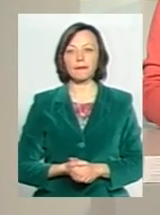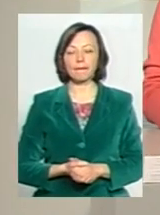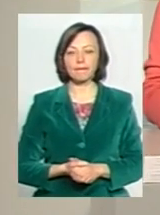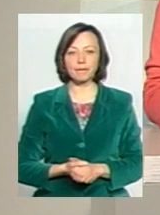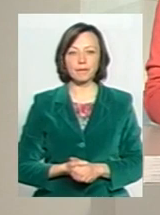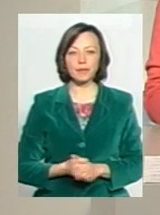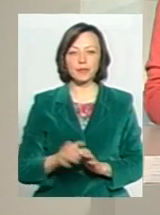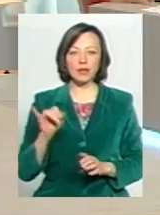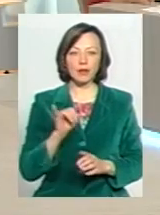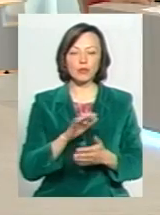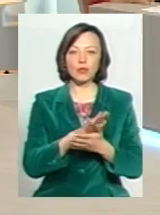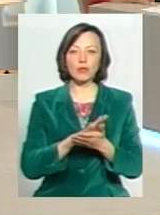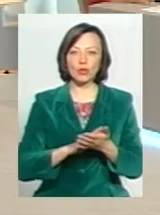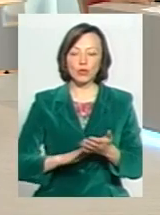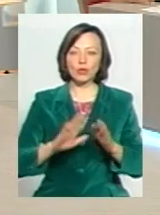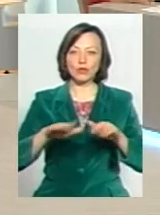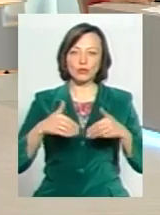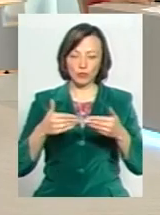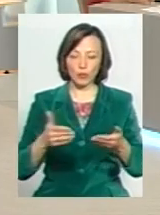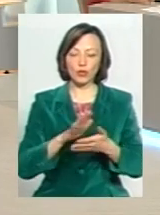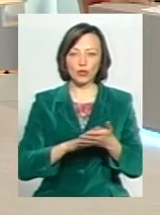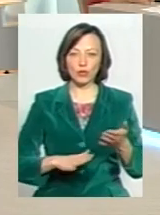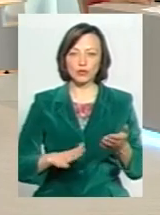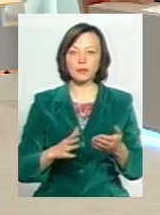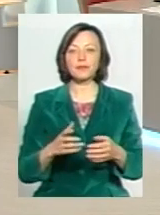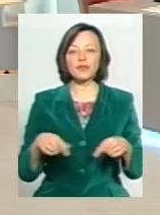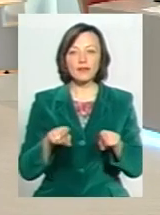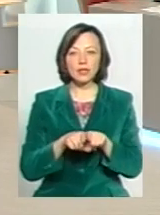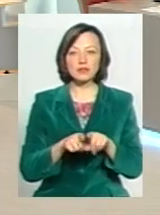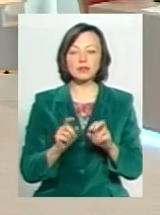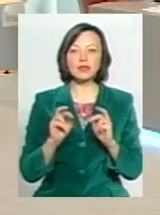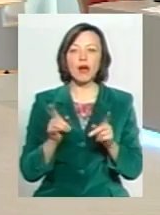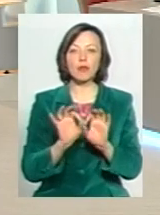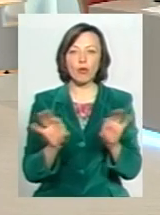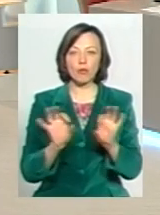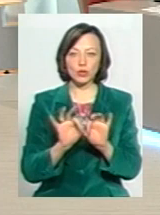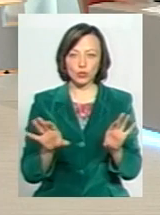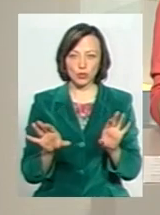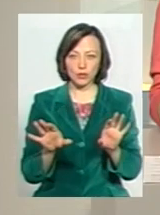і пропоную продовжити далі. Все ж таки, пане Володимир, як прокоментуєте